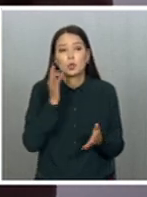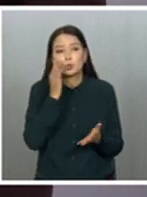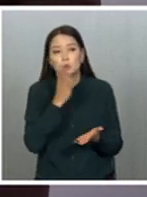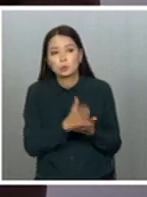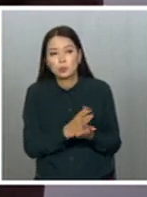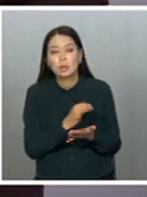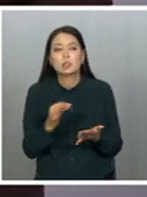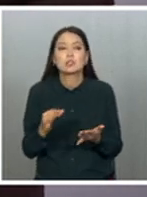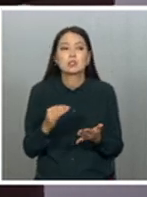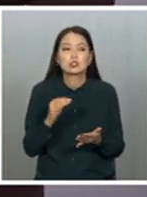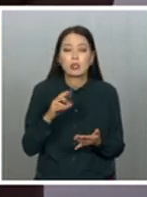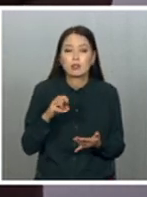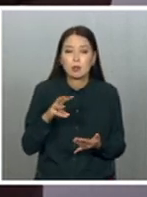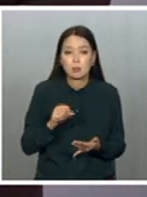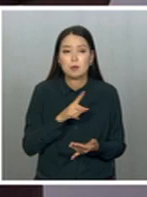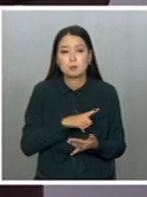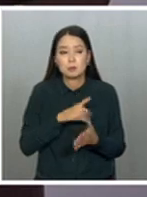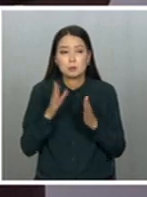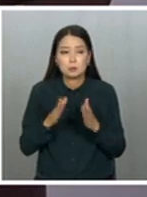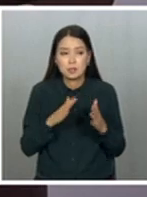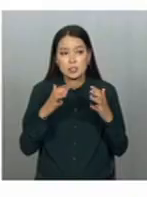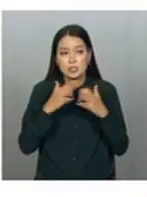жанама мінездеуге жіктеңіздер.